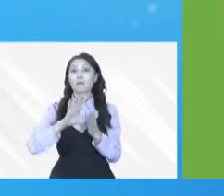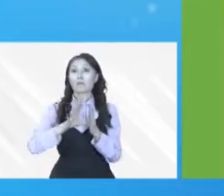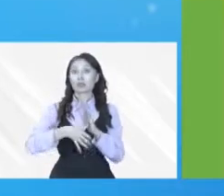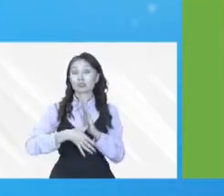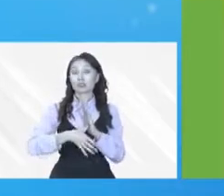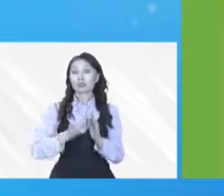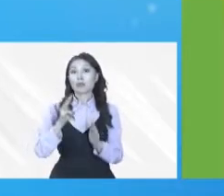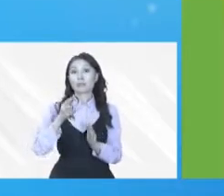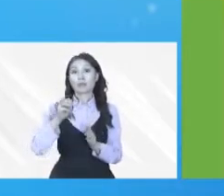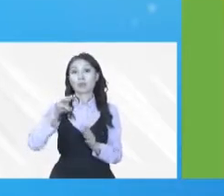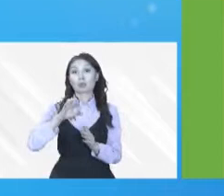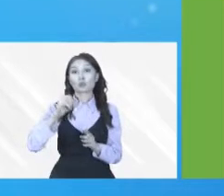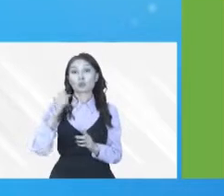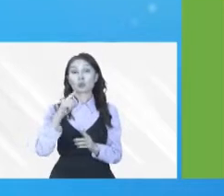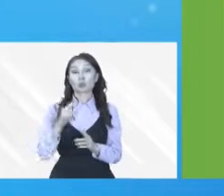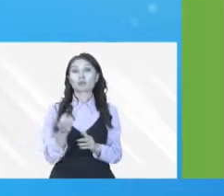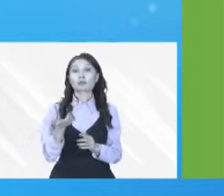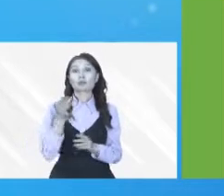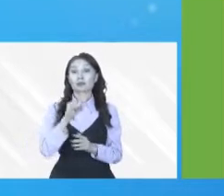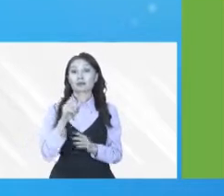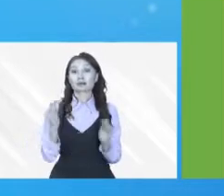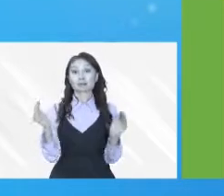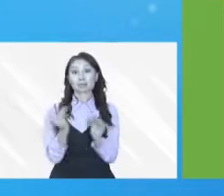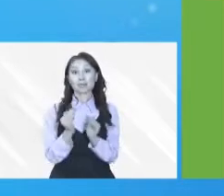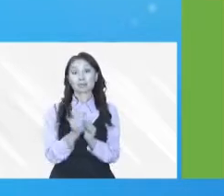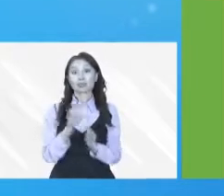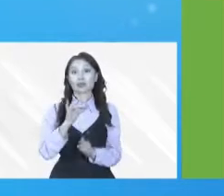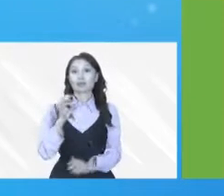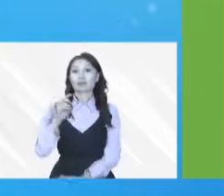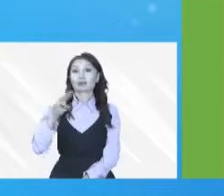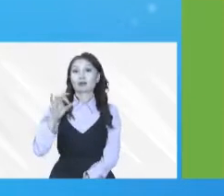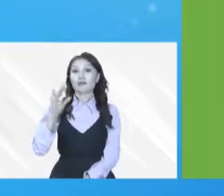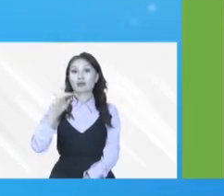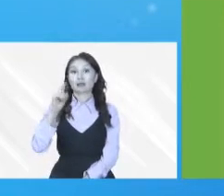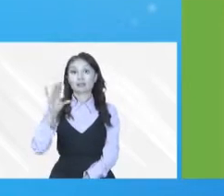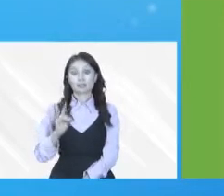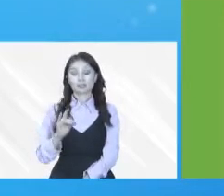Продолжительность митоза в несколько раз меньше интерфазы.